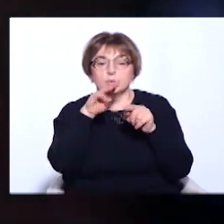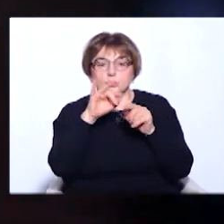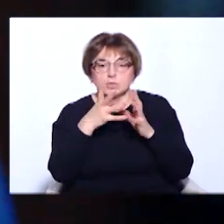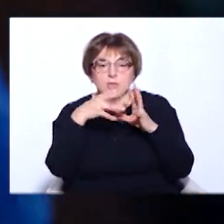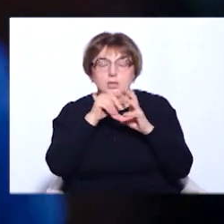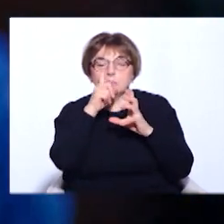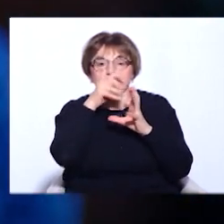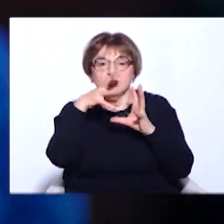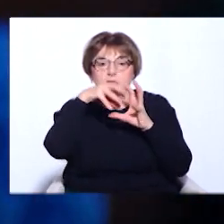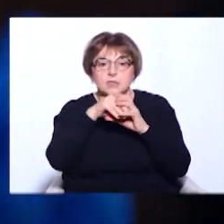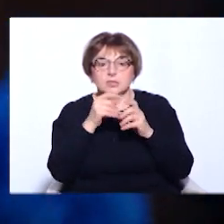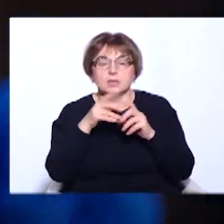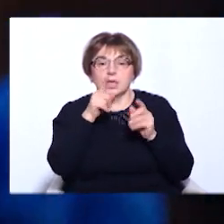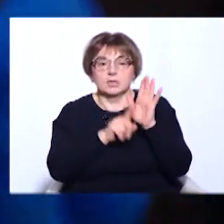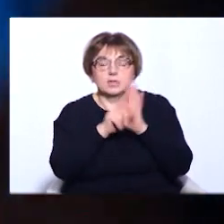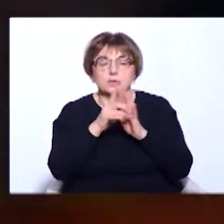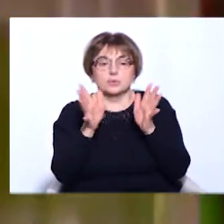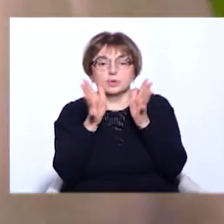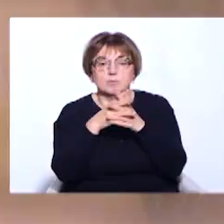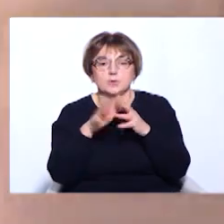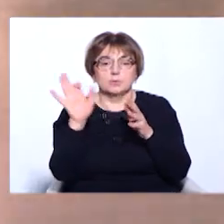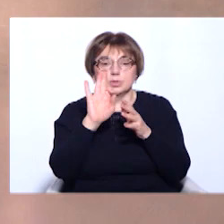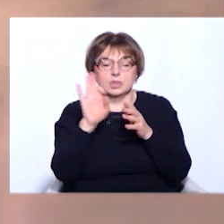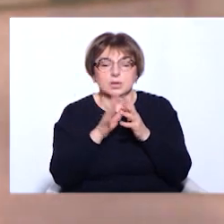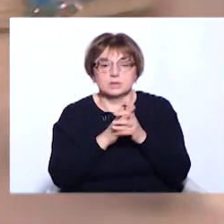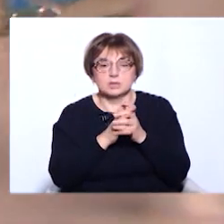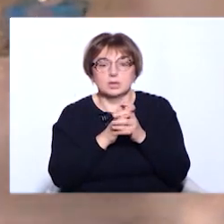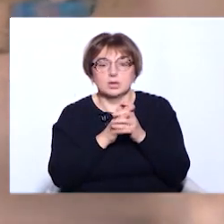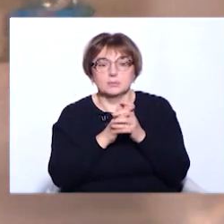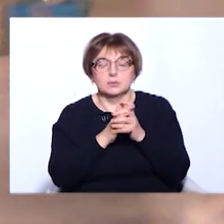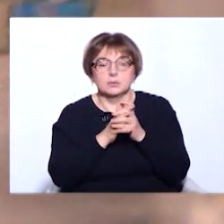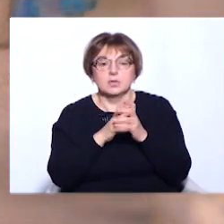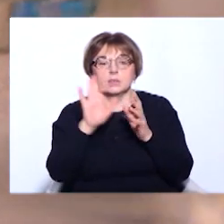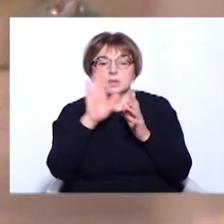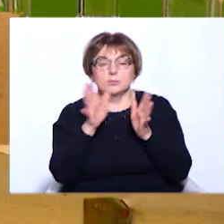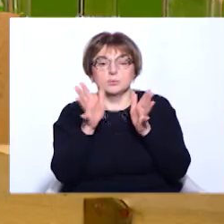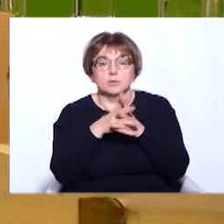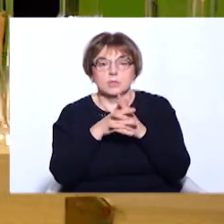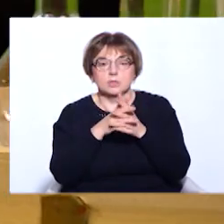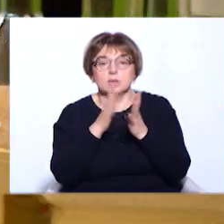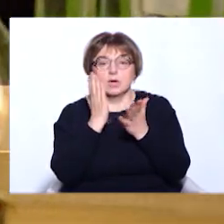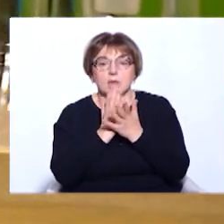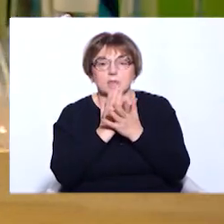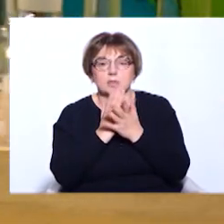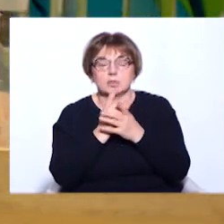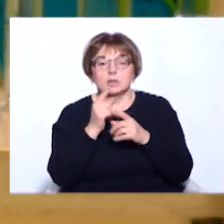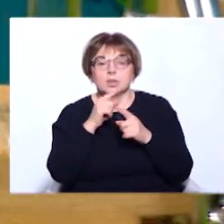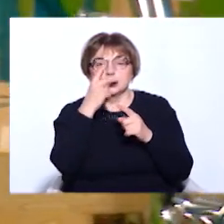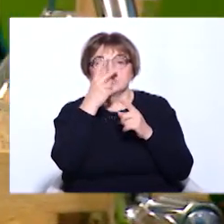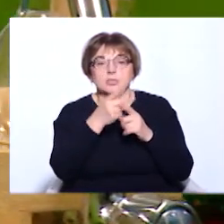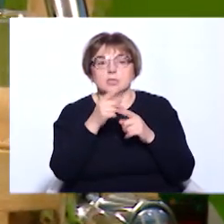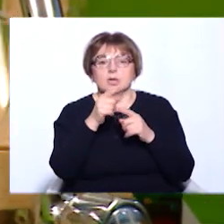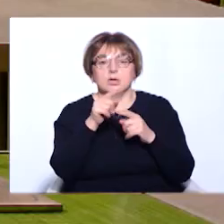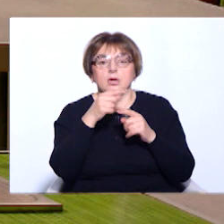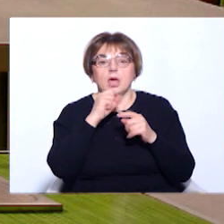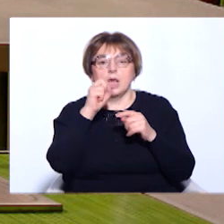დაიწყო უკვე ქიმიური რეაქცია და ქიმიური რეაქციები არის შემდეგი სახით: